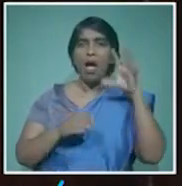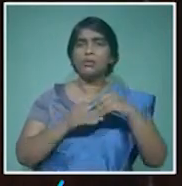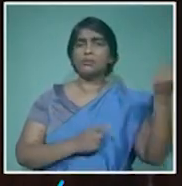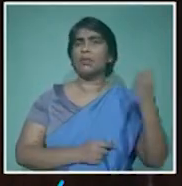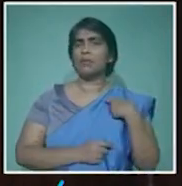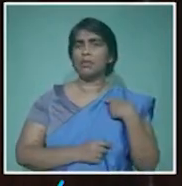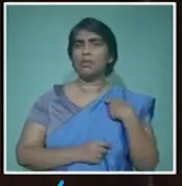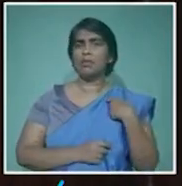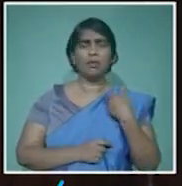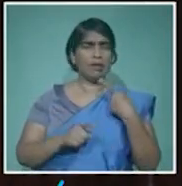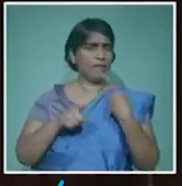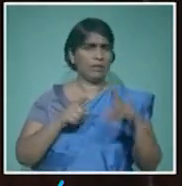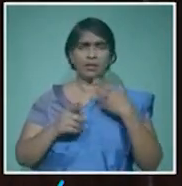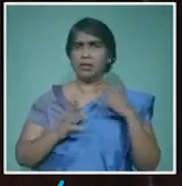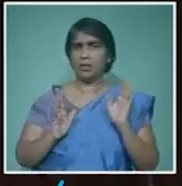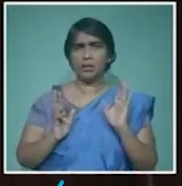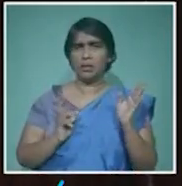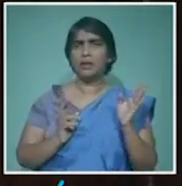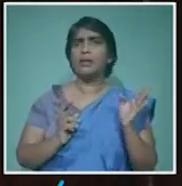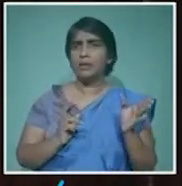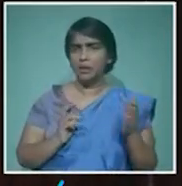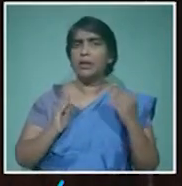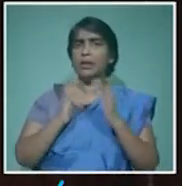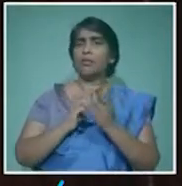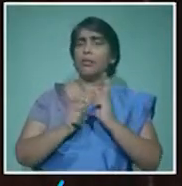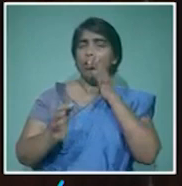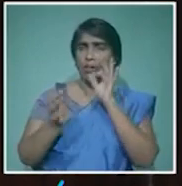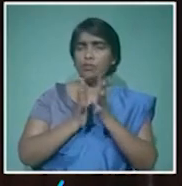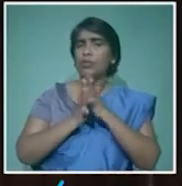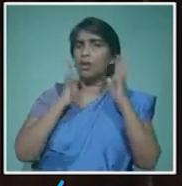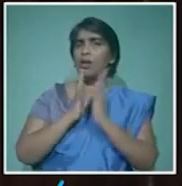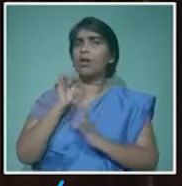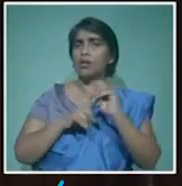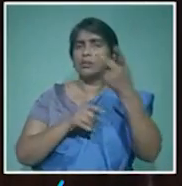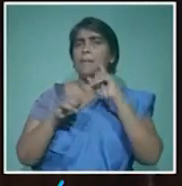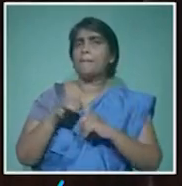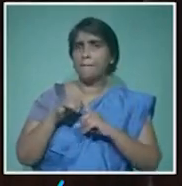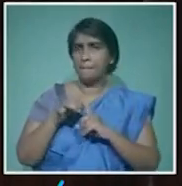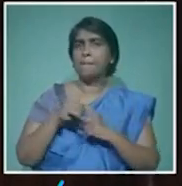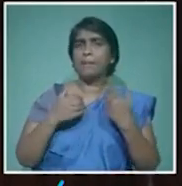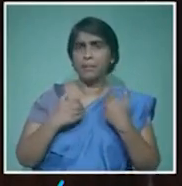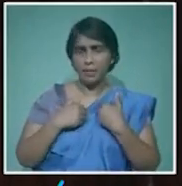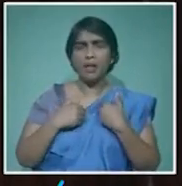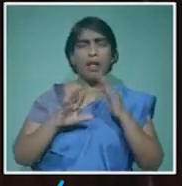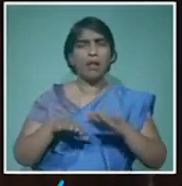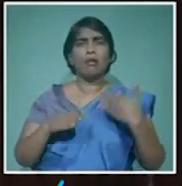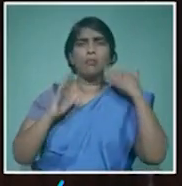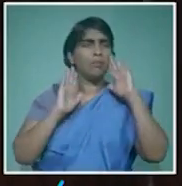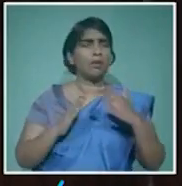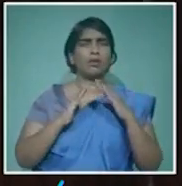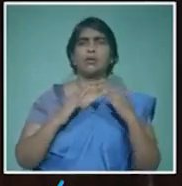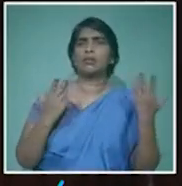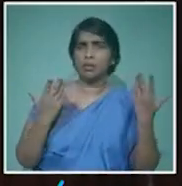මං හිතන්නේ මේක මට විතරක් නෙමෙයි මේ ගෙවල් විනාශයට බහුතරයක් මන්ත්‍රීවරුන් තියෙන කාරණාවක්. අපේ දරුවන්ට අද ඉන්න තැනක් නැහැ